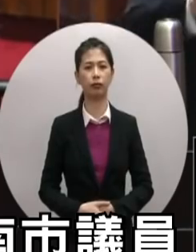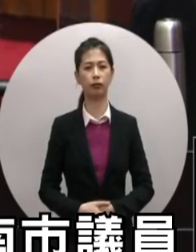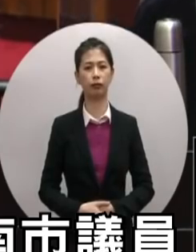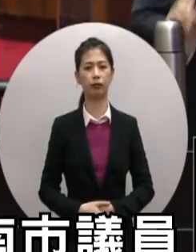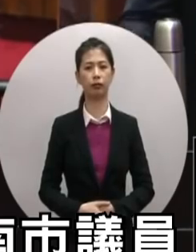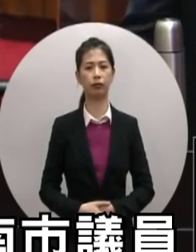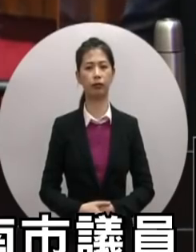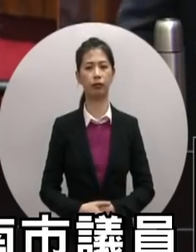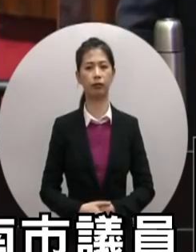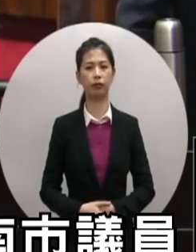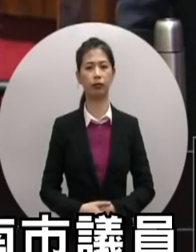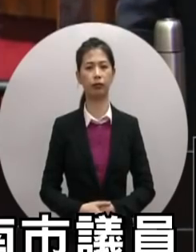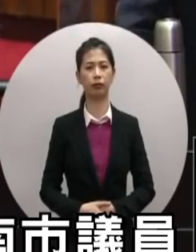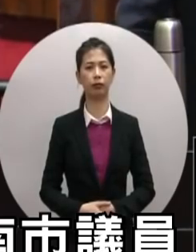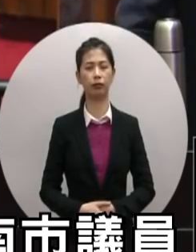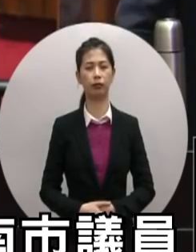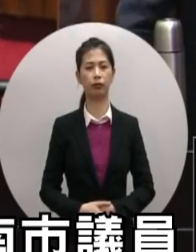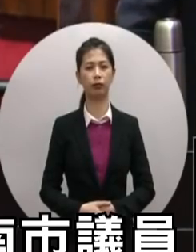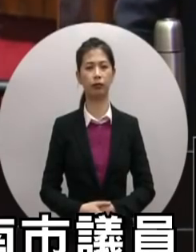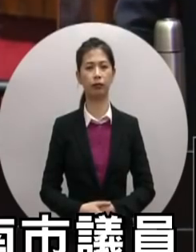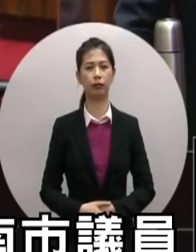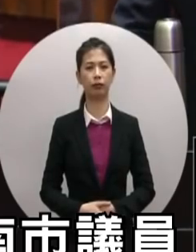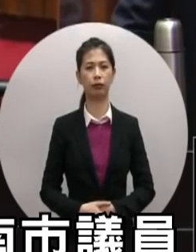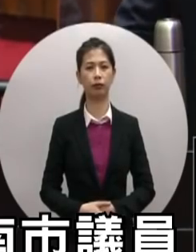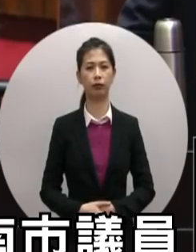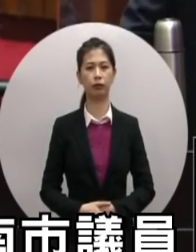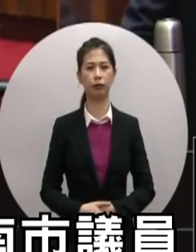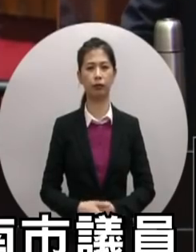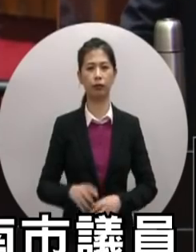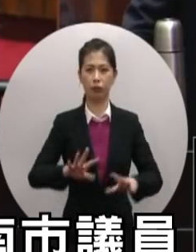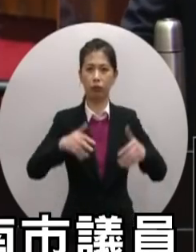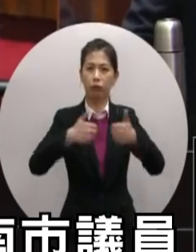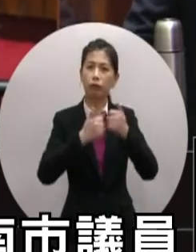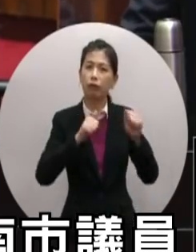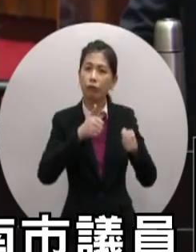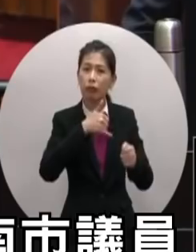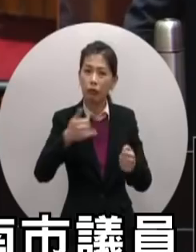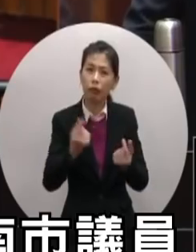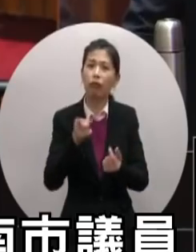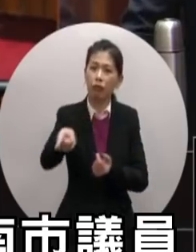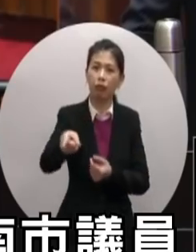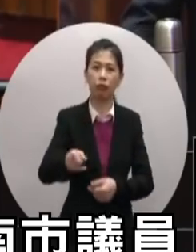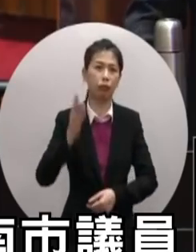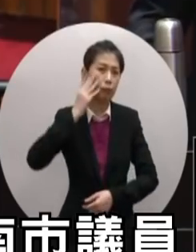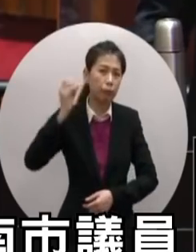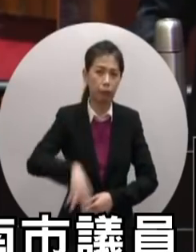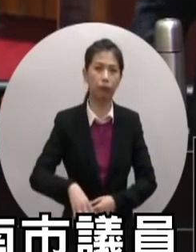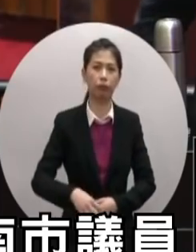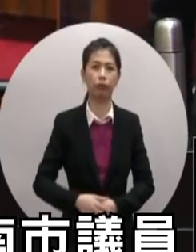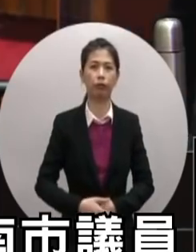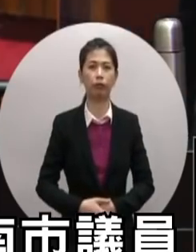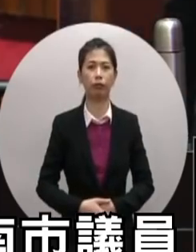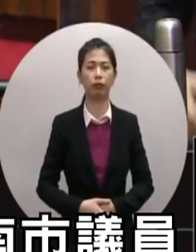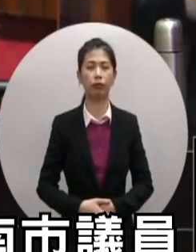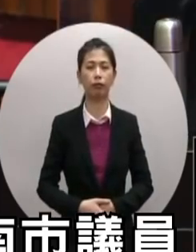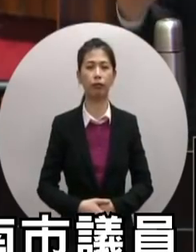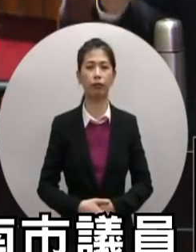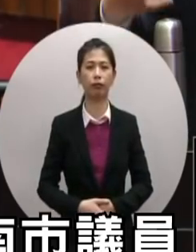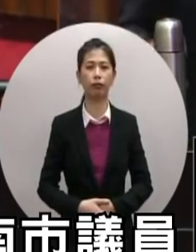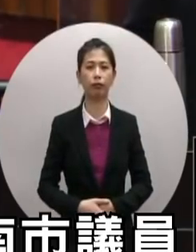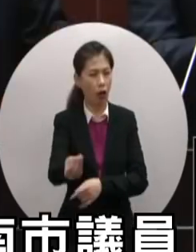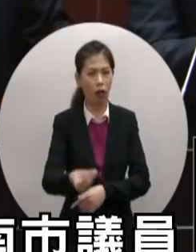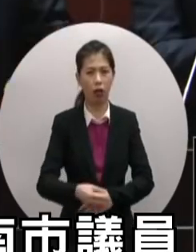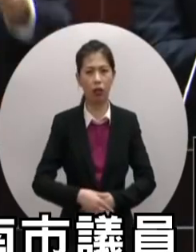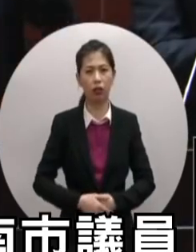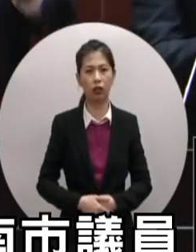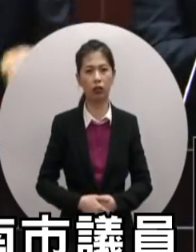对付？你不要跟他说，你只说你科技，你在替人恐吓。我认为这个国会哈，就是说